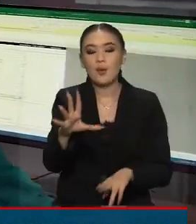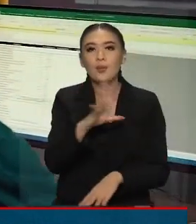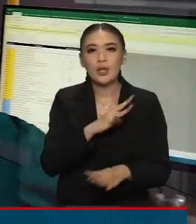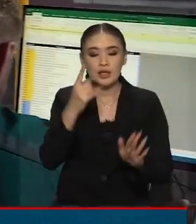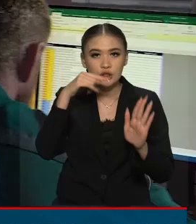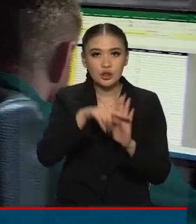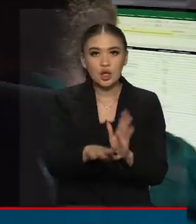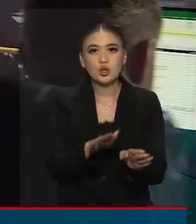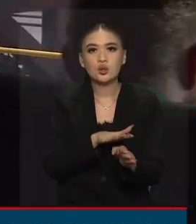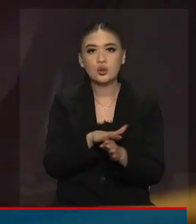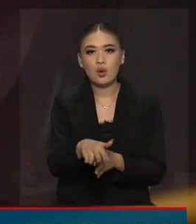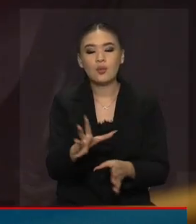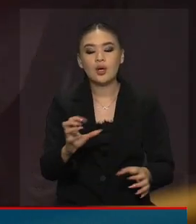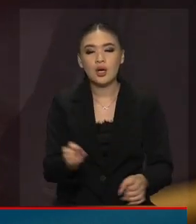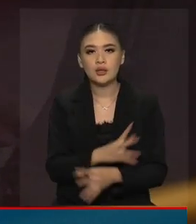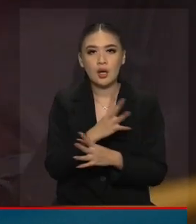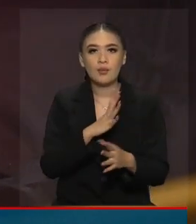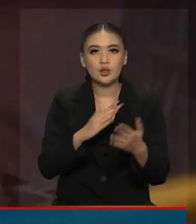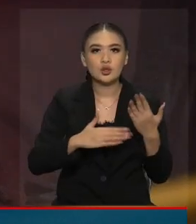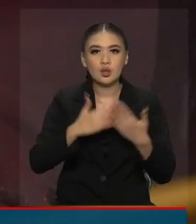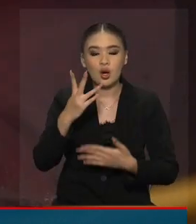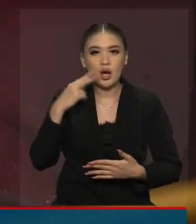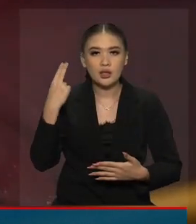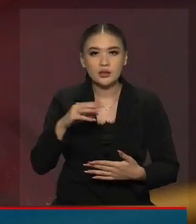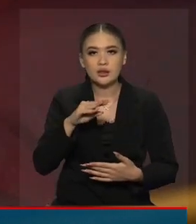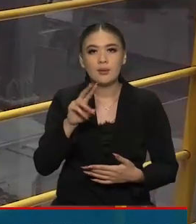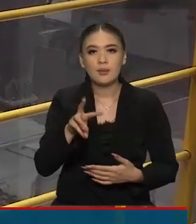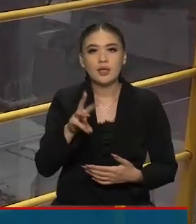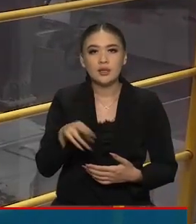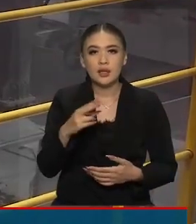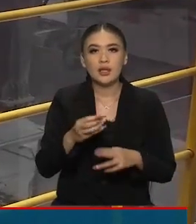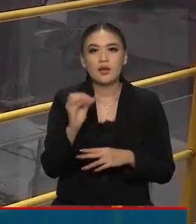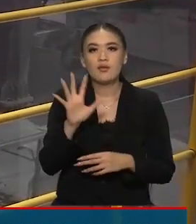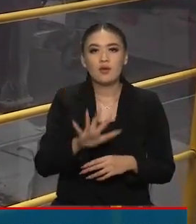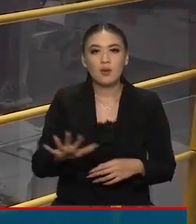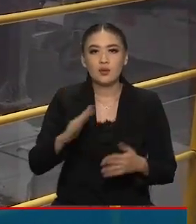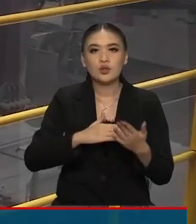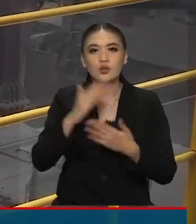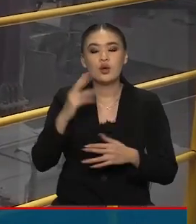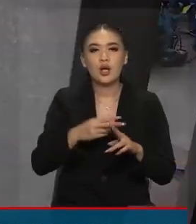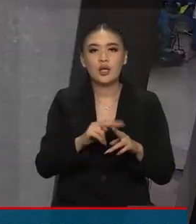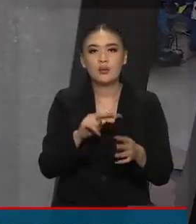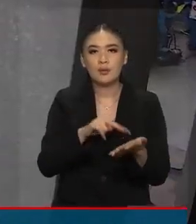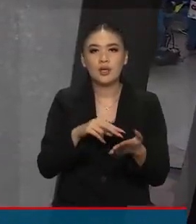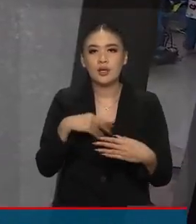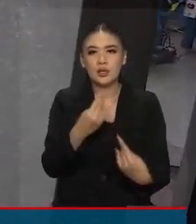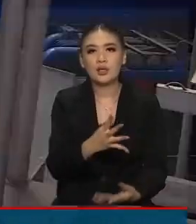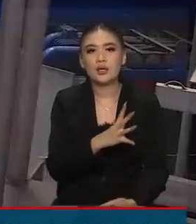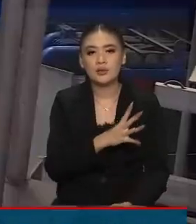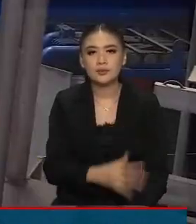қажеттілігін толығымен қанағаттандырып отыр. Жоғарғы сапалы өнімдері тамыды және Еуропа елдерінде жоғары бағаланған.